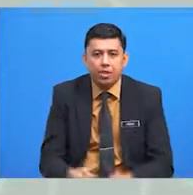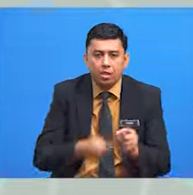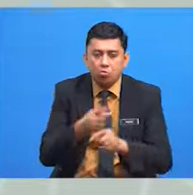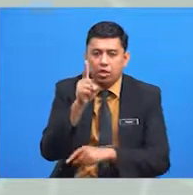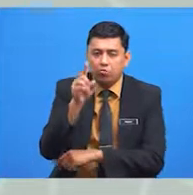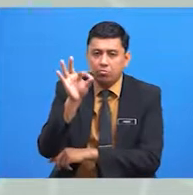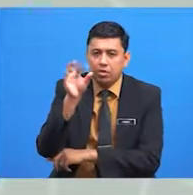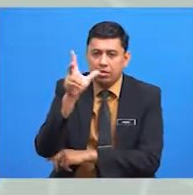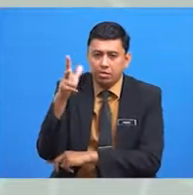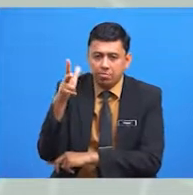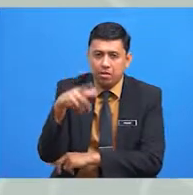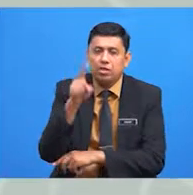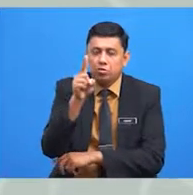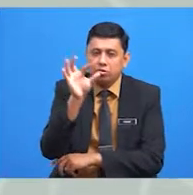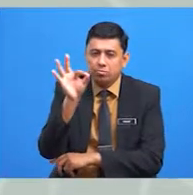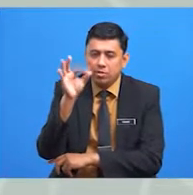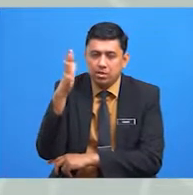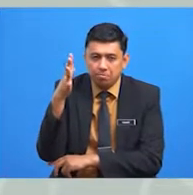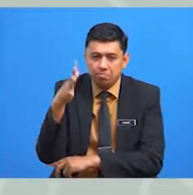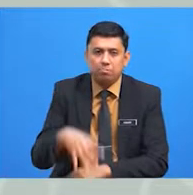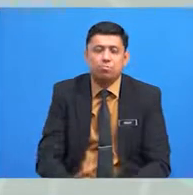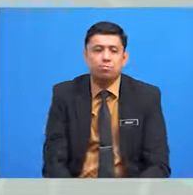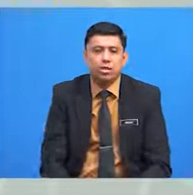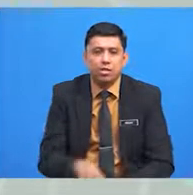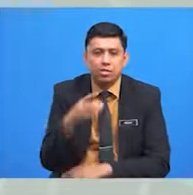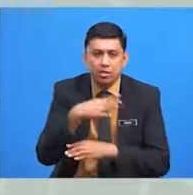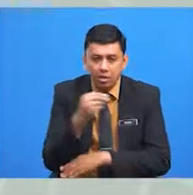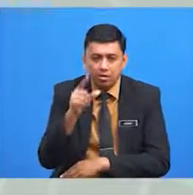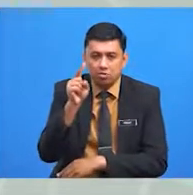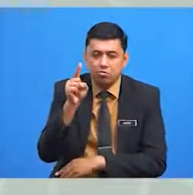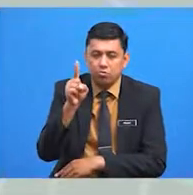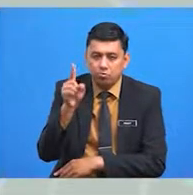Pribumi di Lembah Gopeng, The Achinesis.